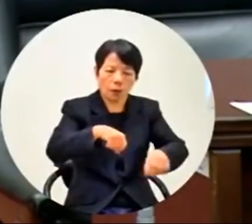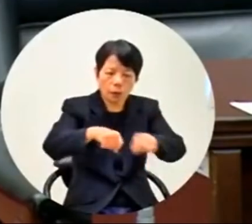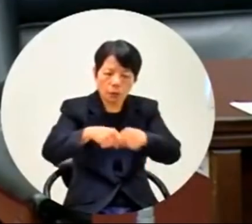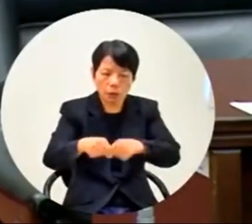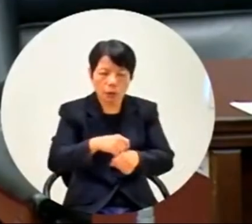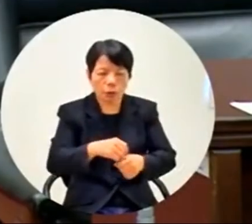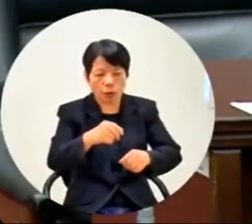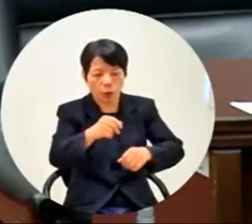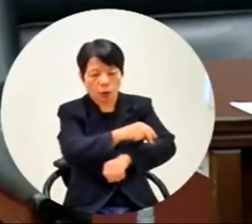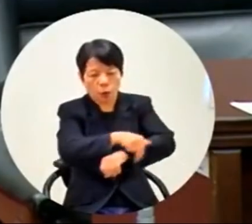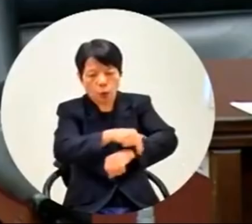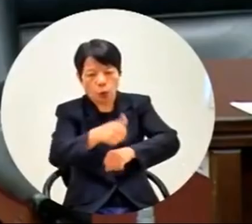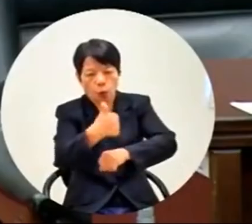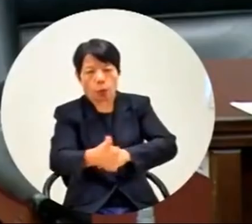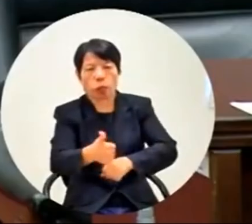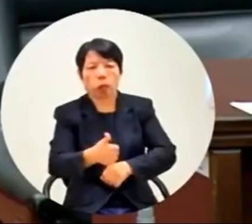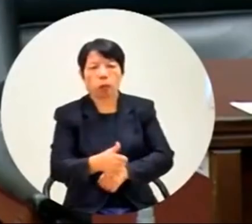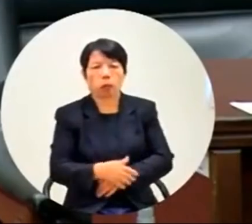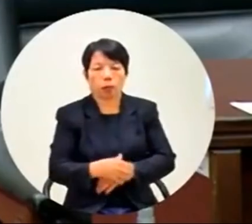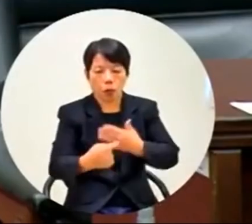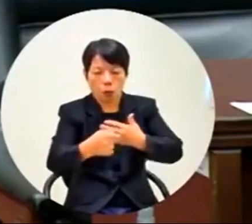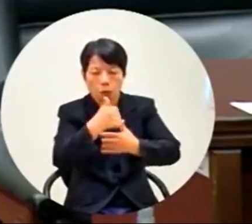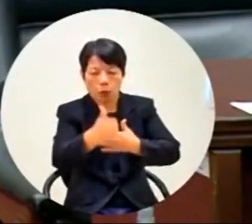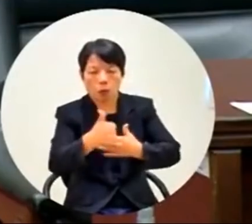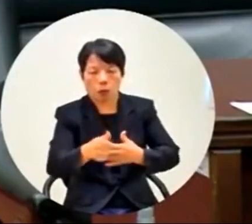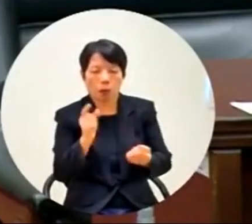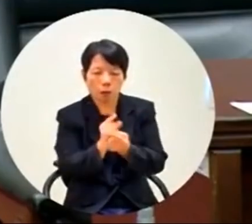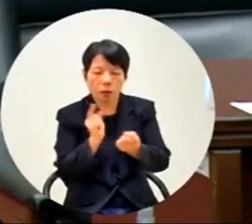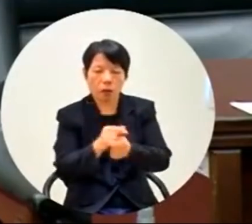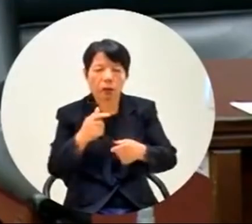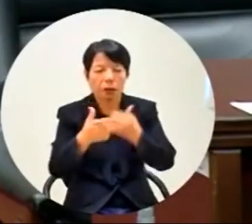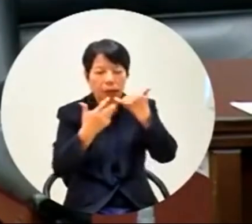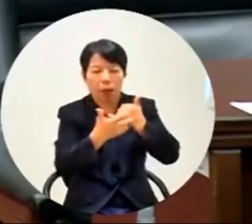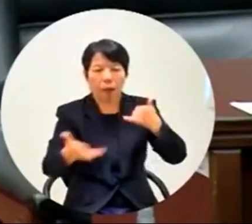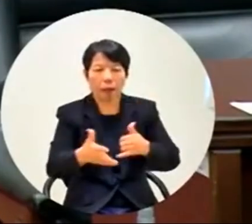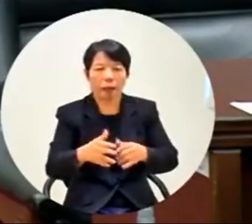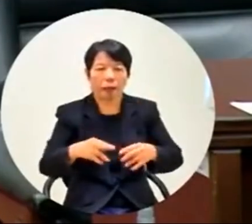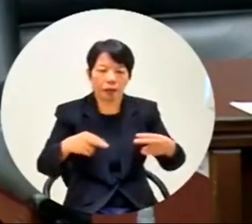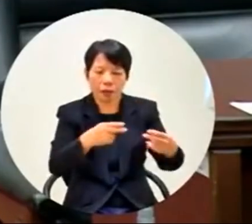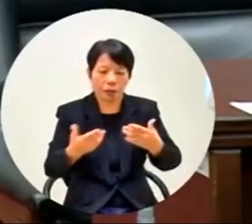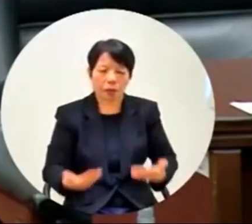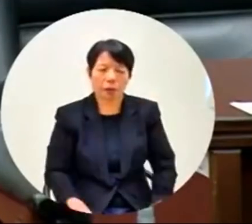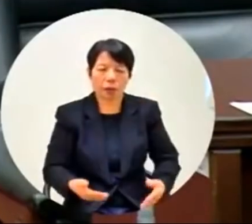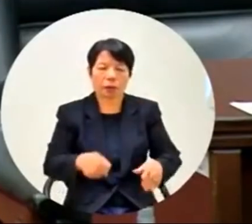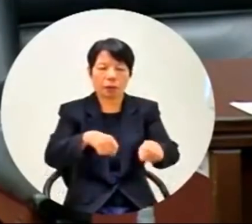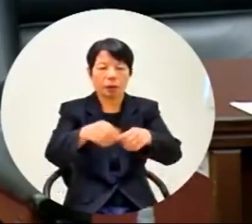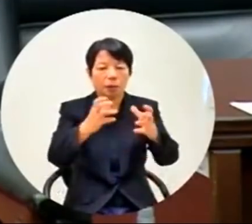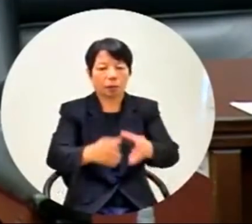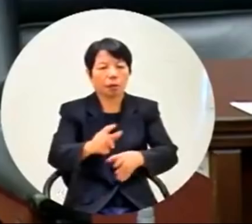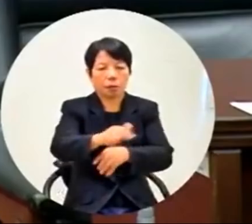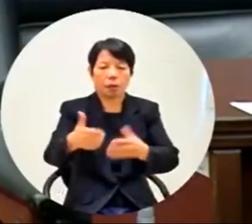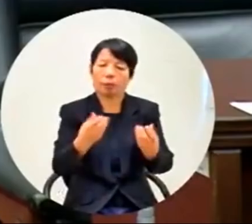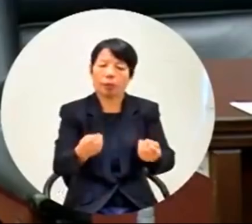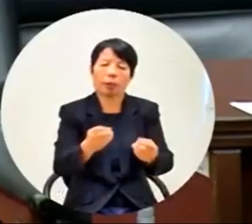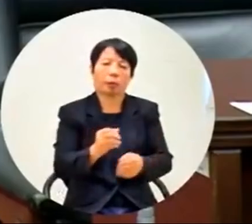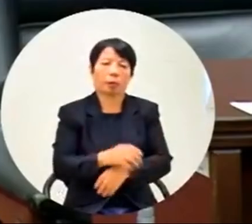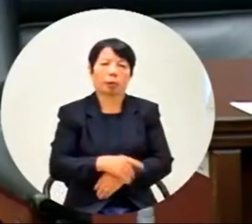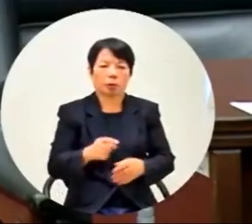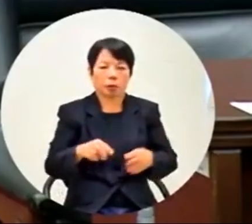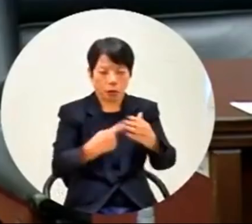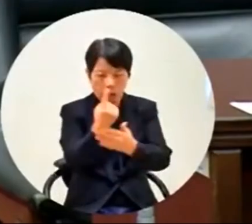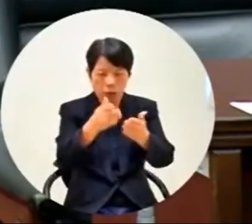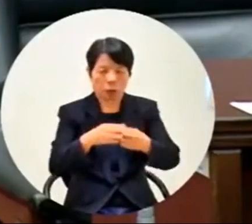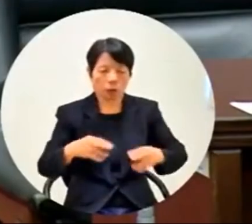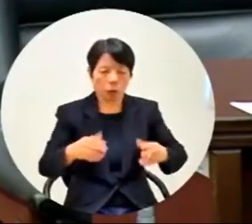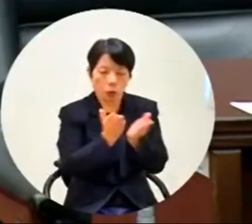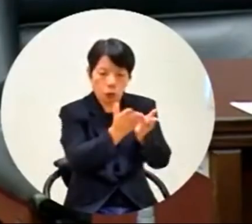美好，占海即海洋休憩设施，但是休憩设施都没有做，只做了修船工厂